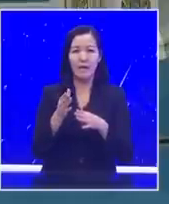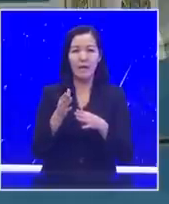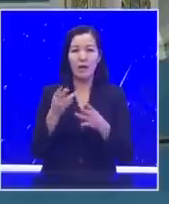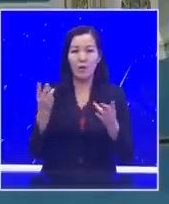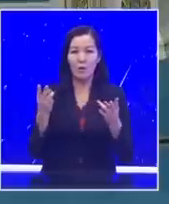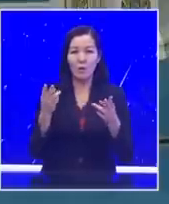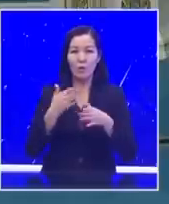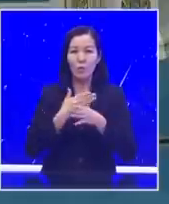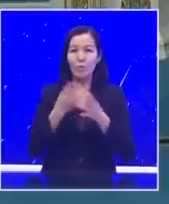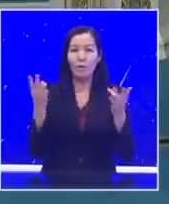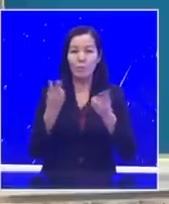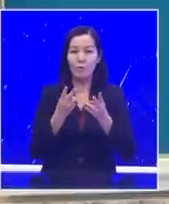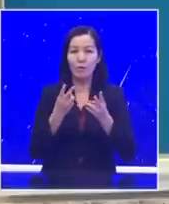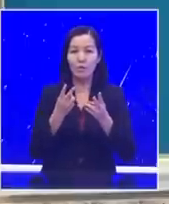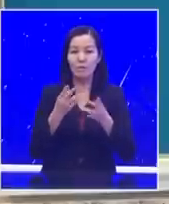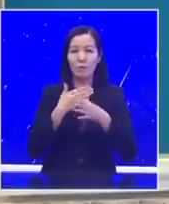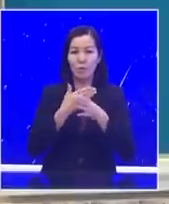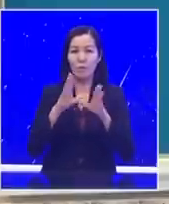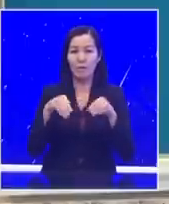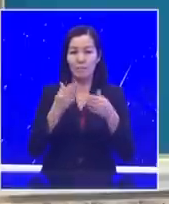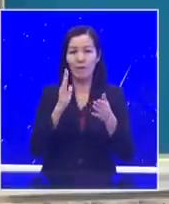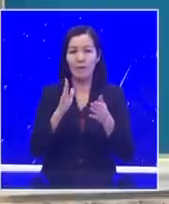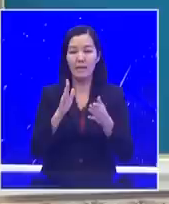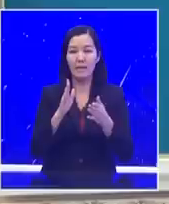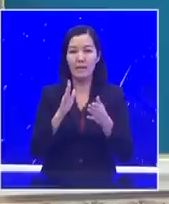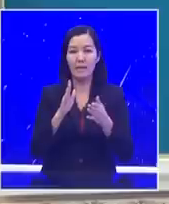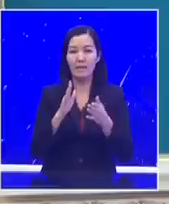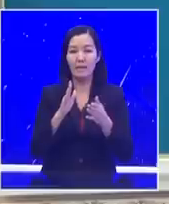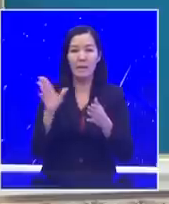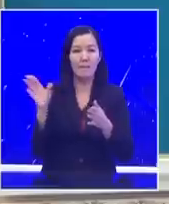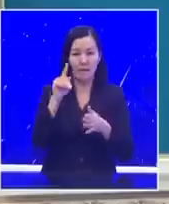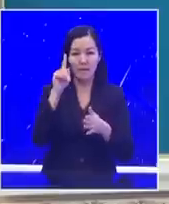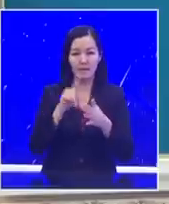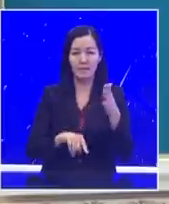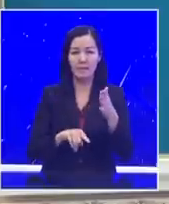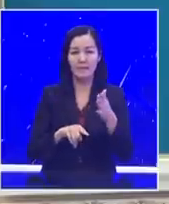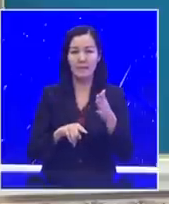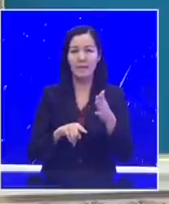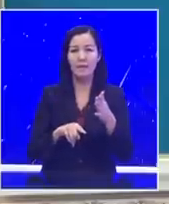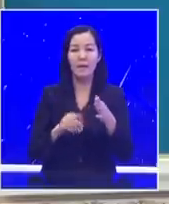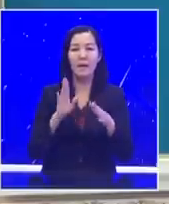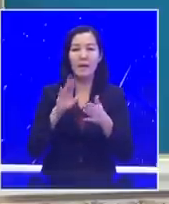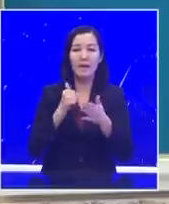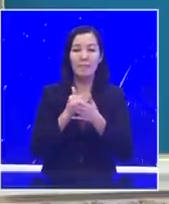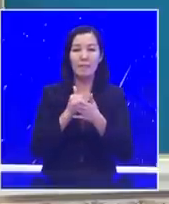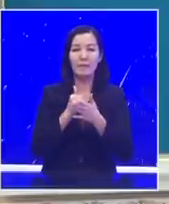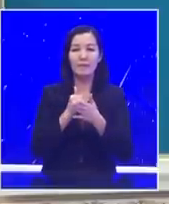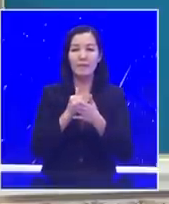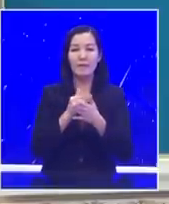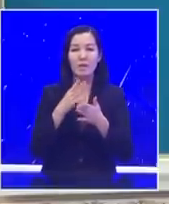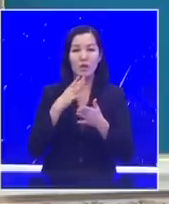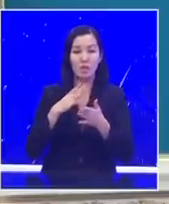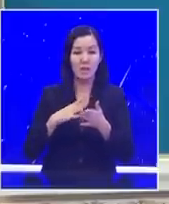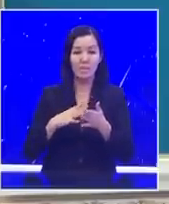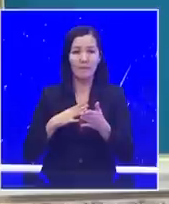адамдарға қол ұшын береміз. Бұған ешқандай күмән болмауы керек. Ең бастысы